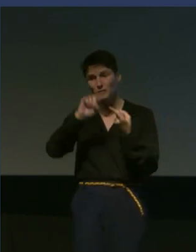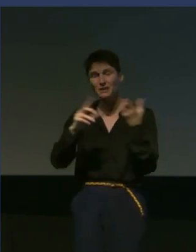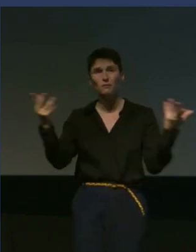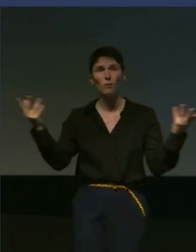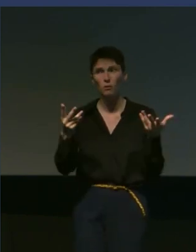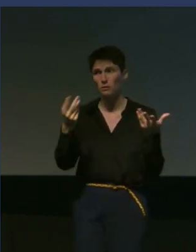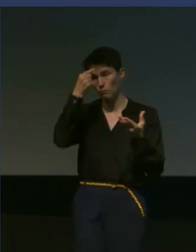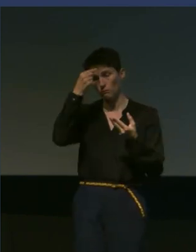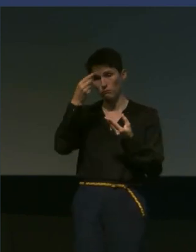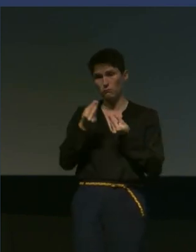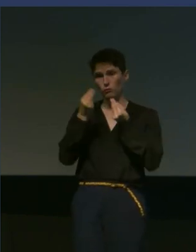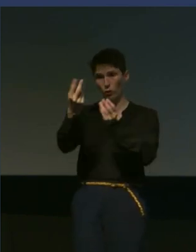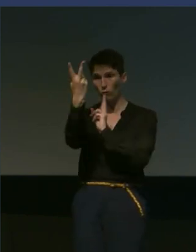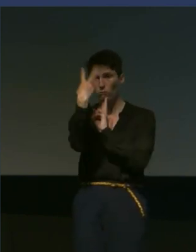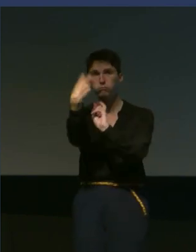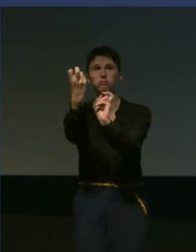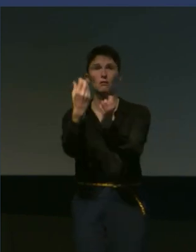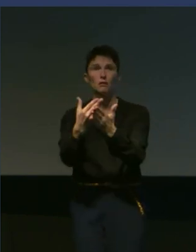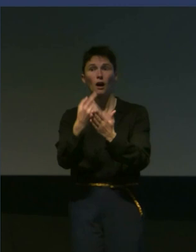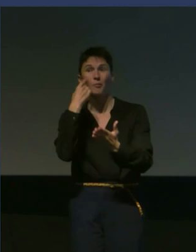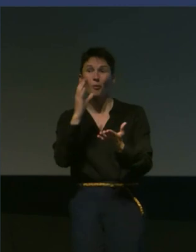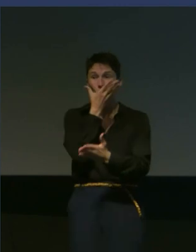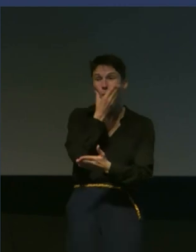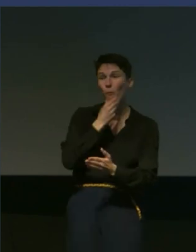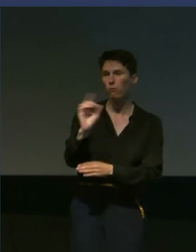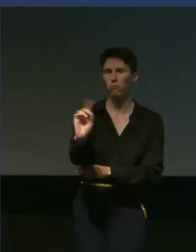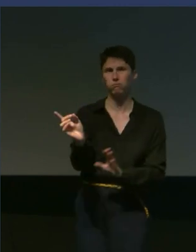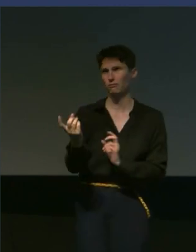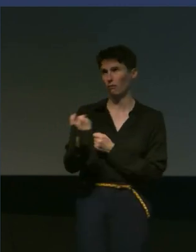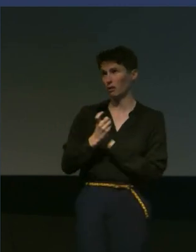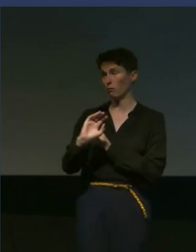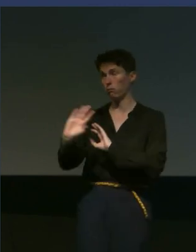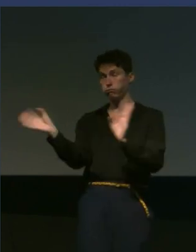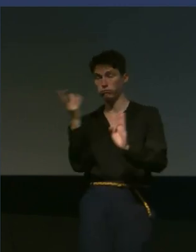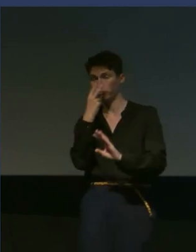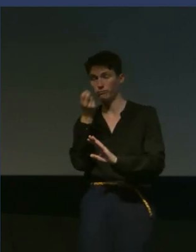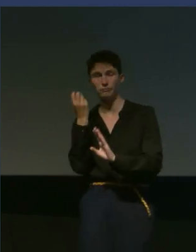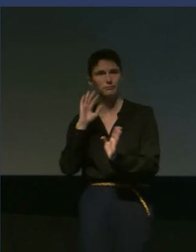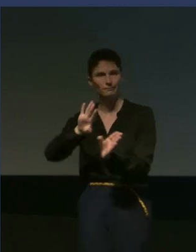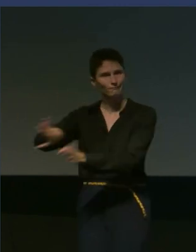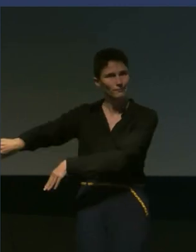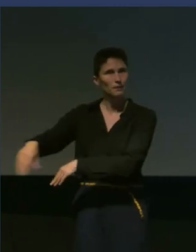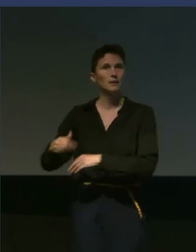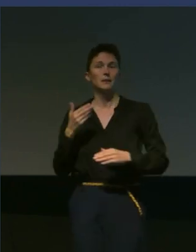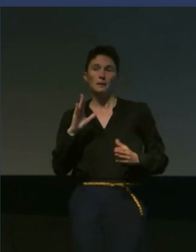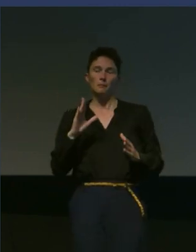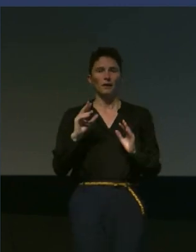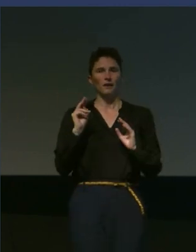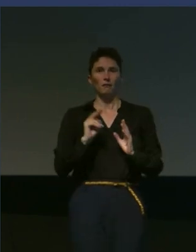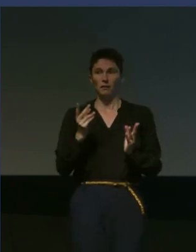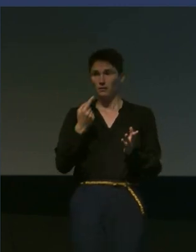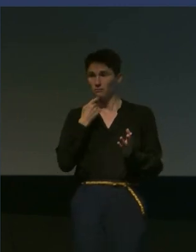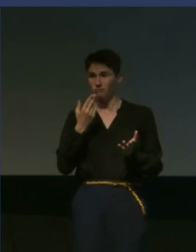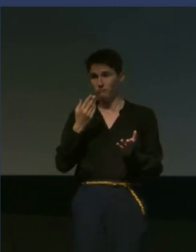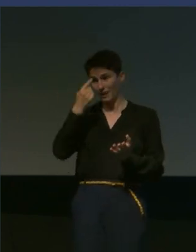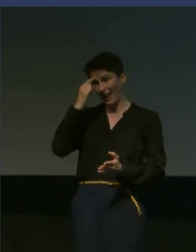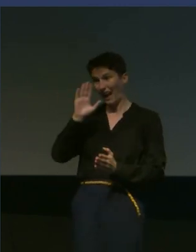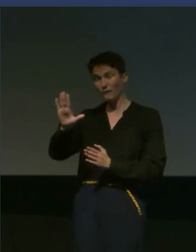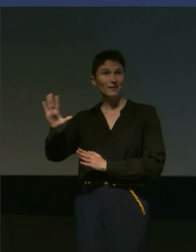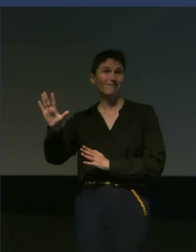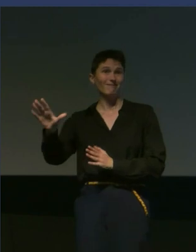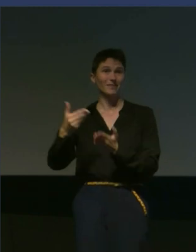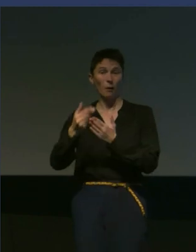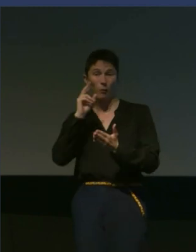comprenne, pas pour que ce soit beau. Je me sens pas attaquée. Mais, et puis voilà, ça reste subjectif parce que c'est du dessin.